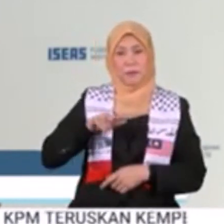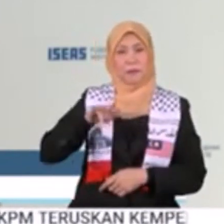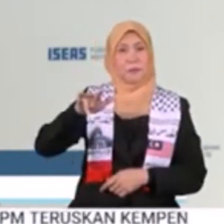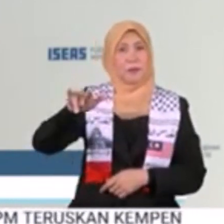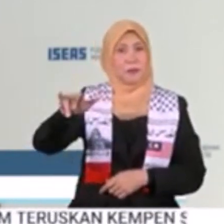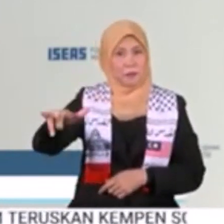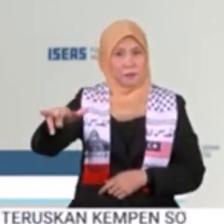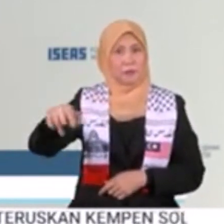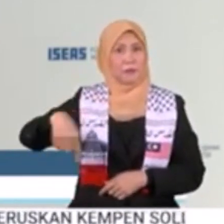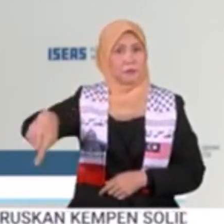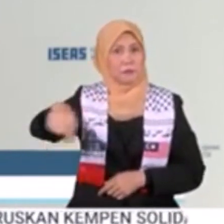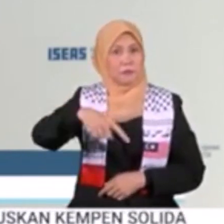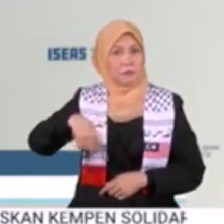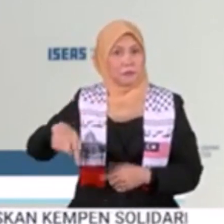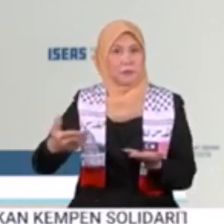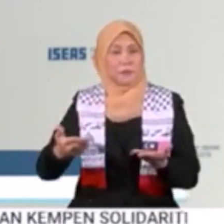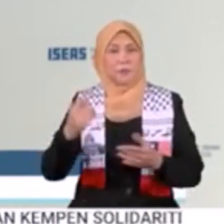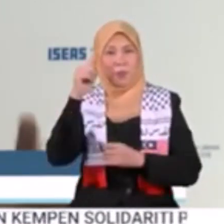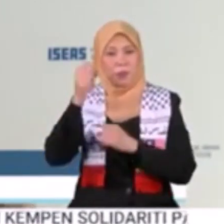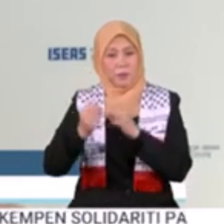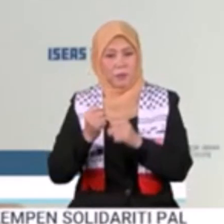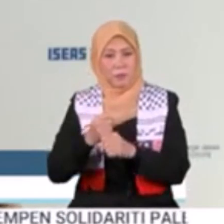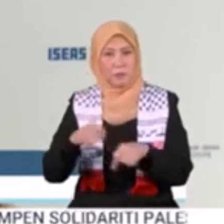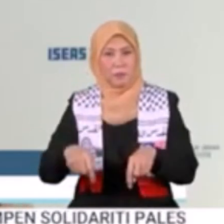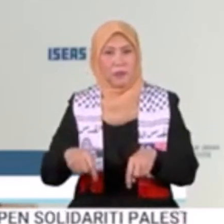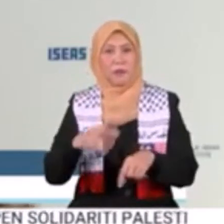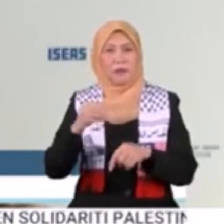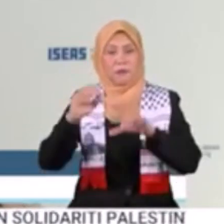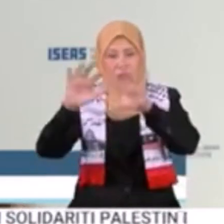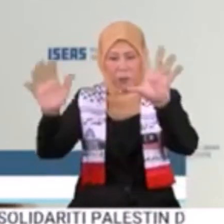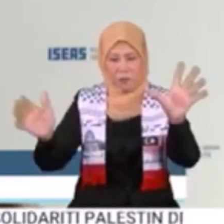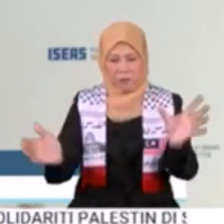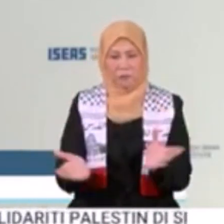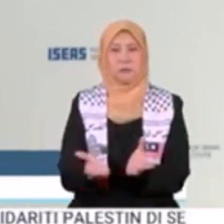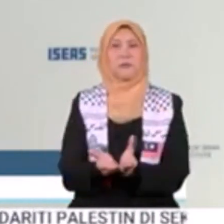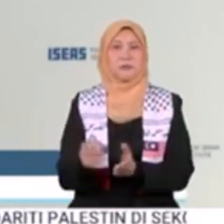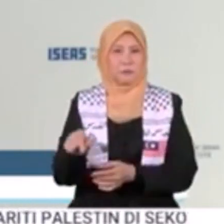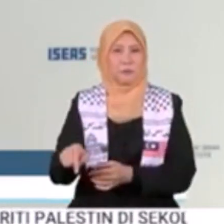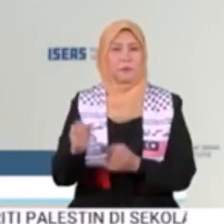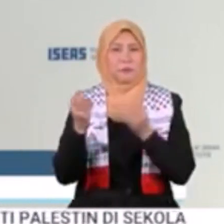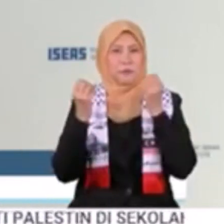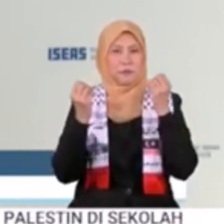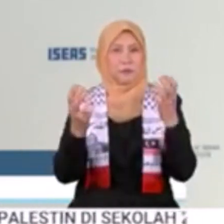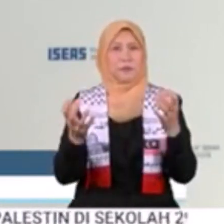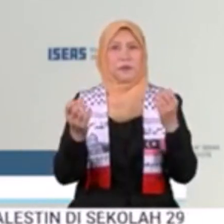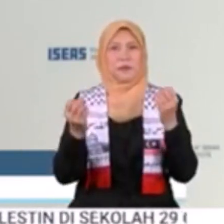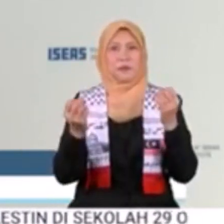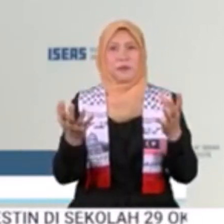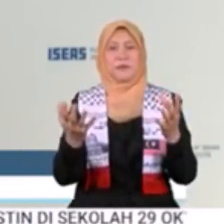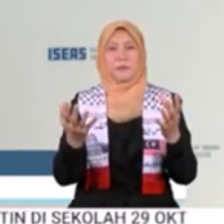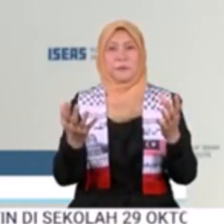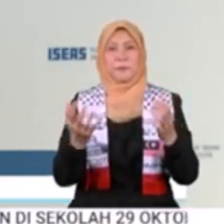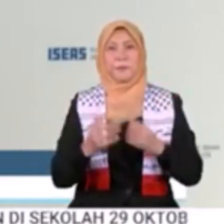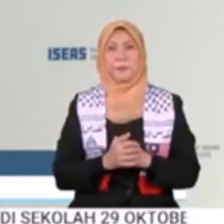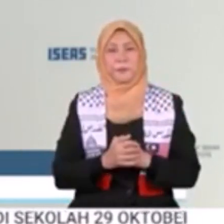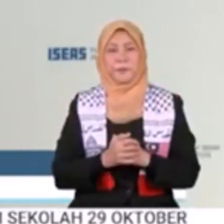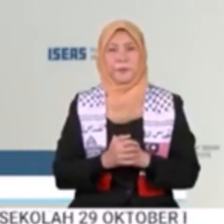bukan sahaja dalam rantau ini tapi juga di dunia. Jadi banyak